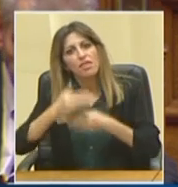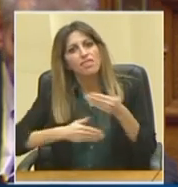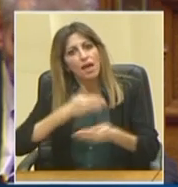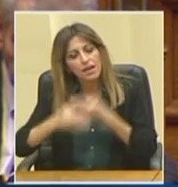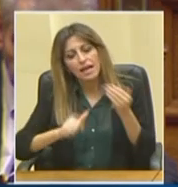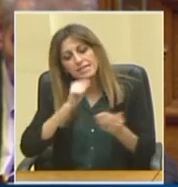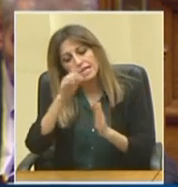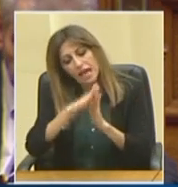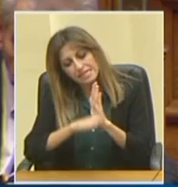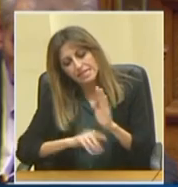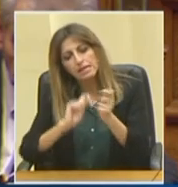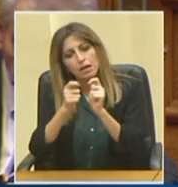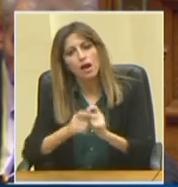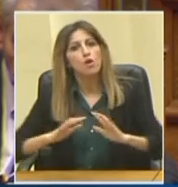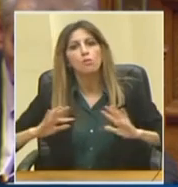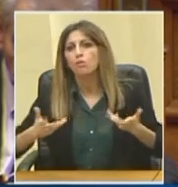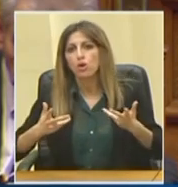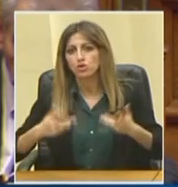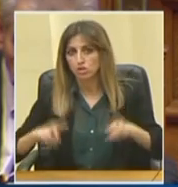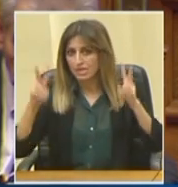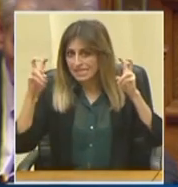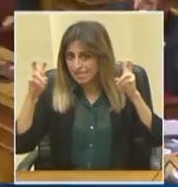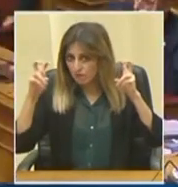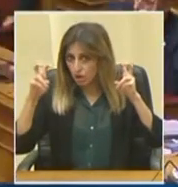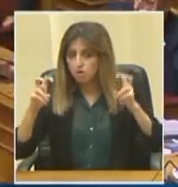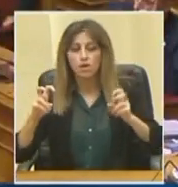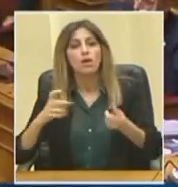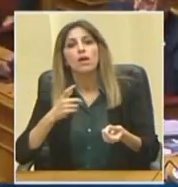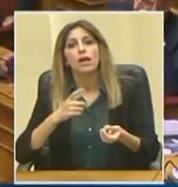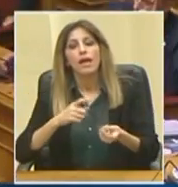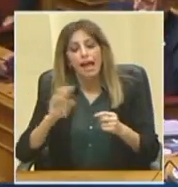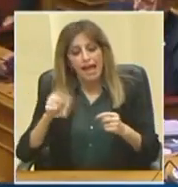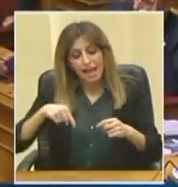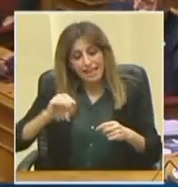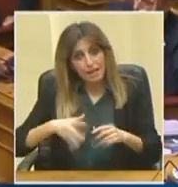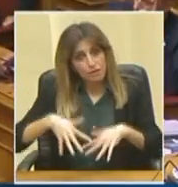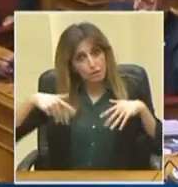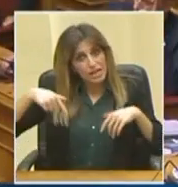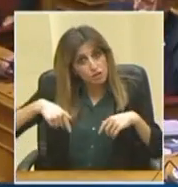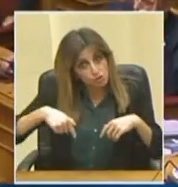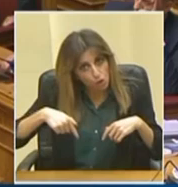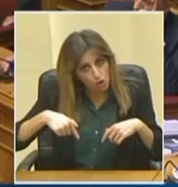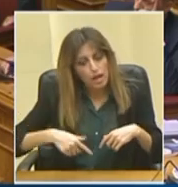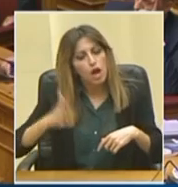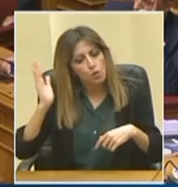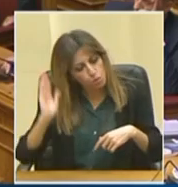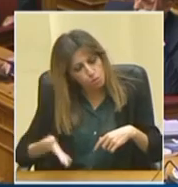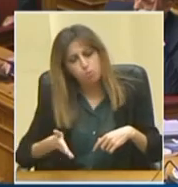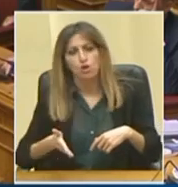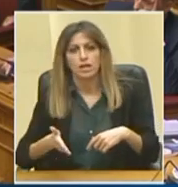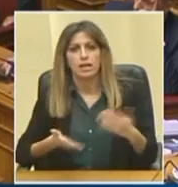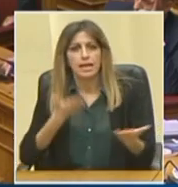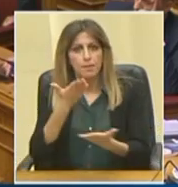με τίτλο «Η δυνατότητα δέσμευσης αναθεωρητικής βουλής από τις ουσιαστικές κατευθύνσεις της προτείνουσας